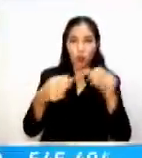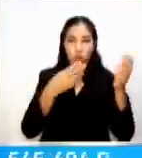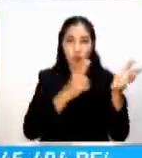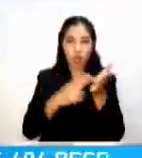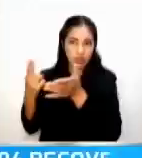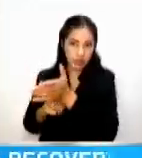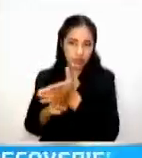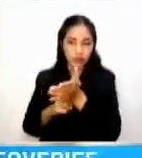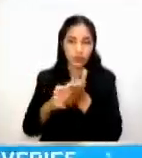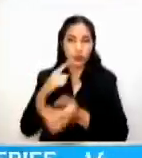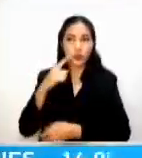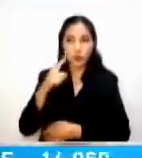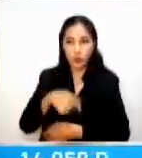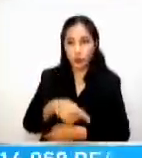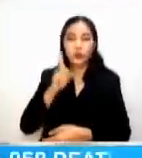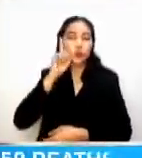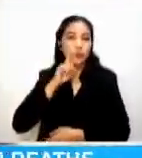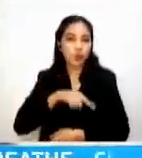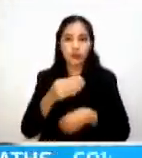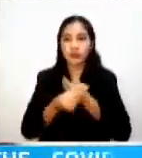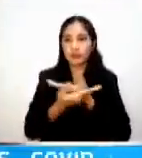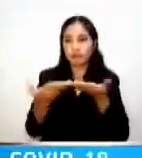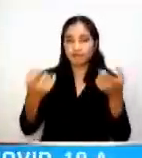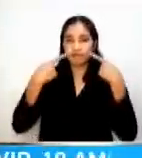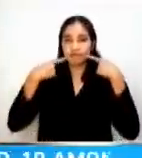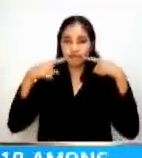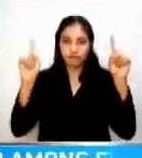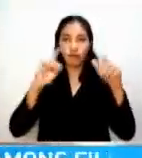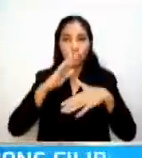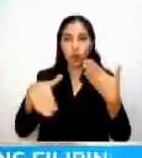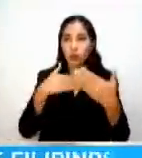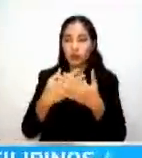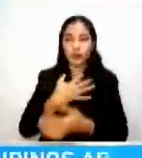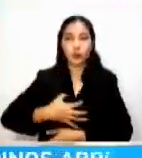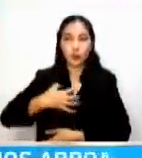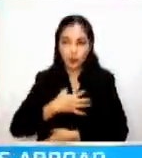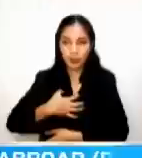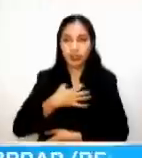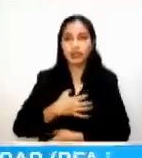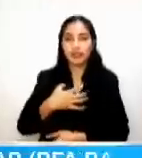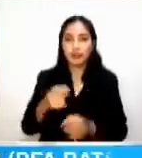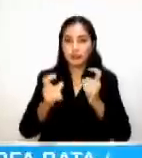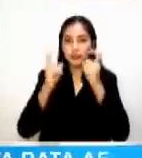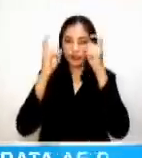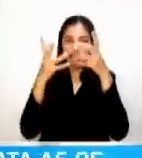efficient, and effective ang pamamahagi ng tulong at lahat po ng mga reklamo ay agarang okay. Matutugunan. That's good to know, ma'am. Saan po